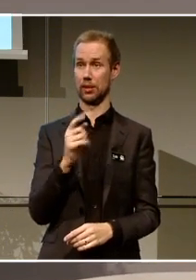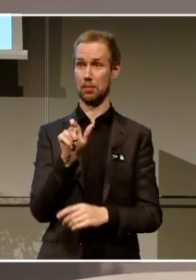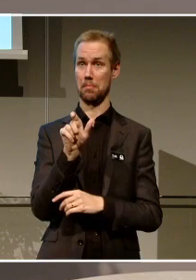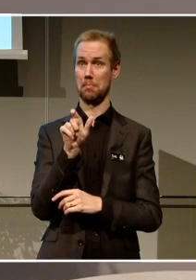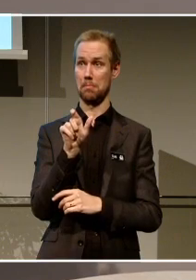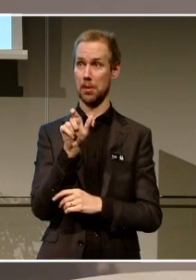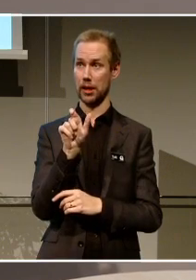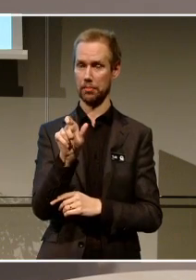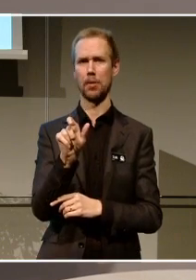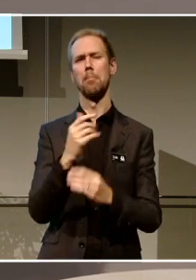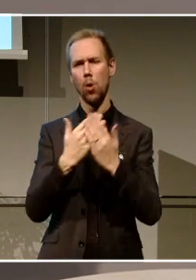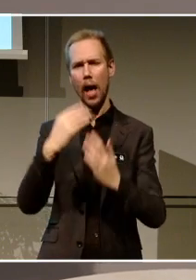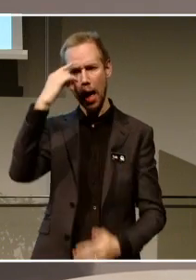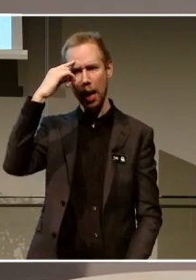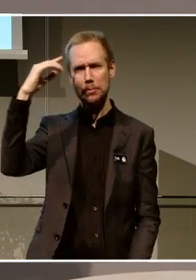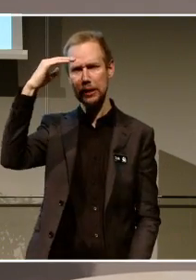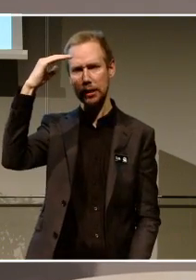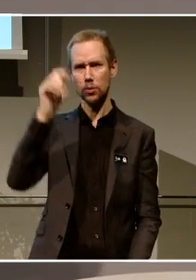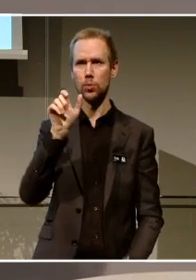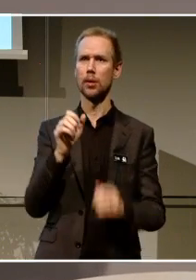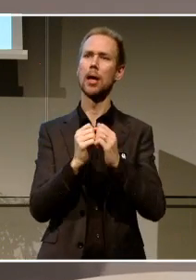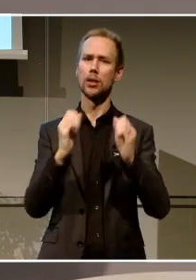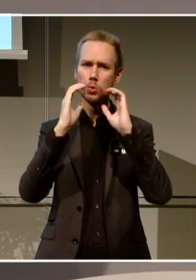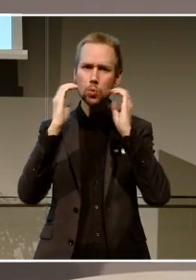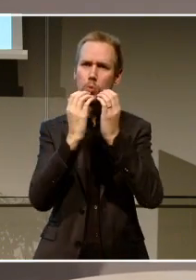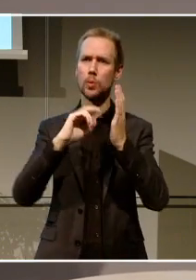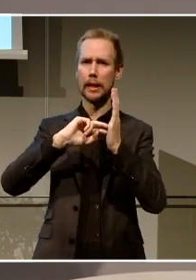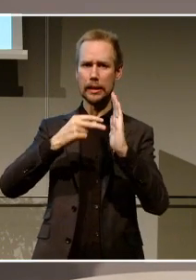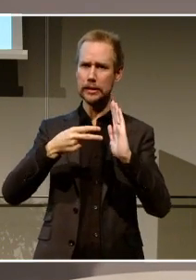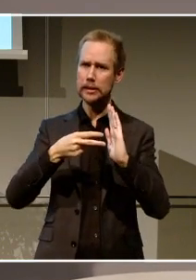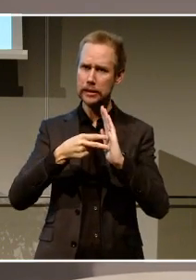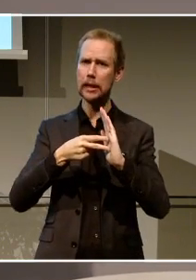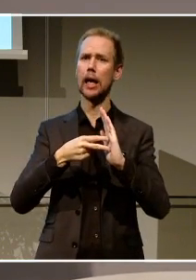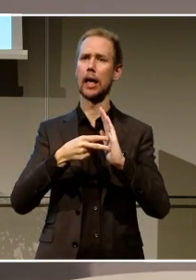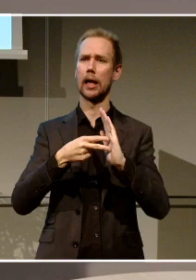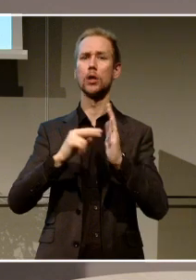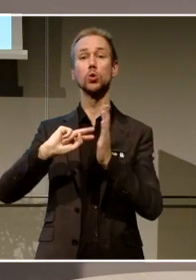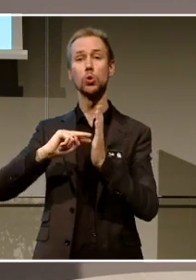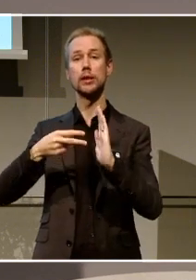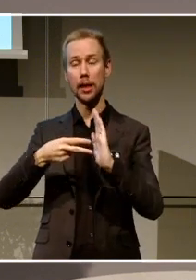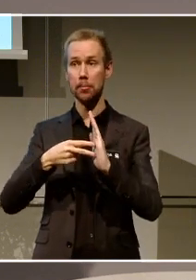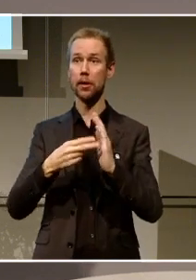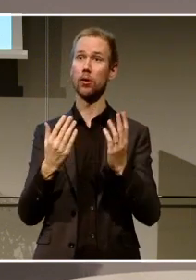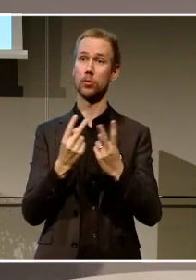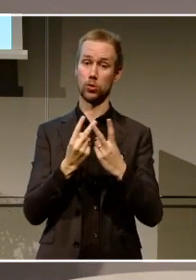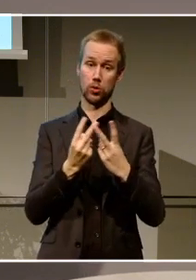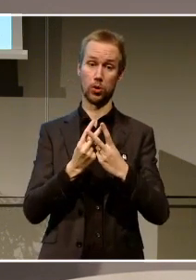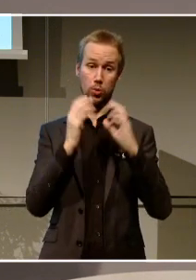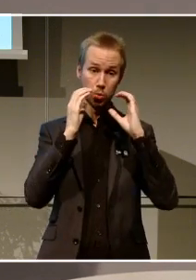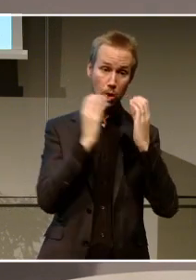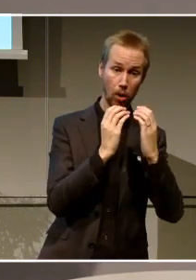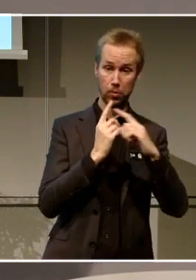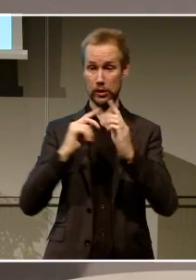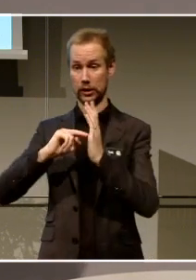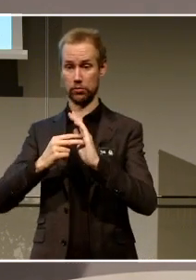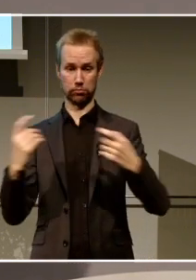mycket abstrakta ord. Men sociotekniska system står för att det sociala och tekniska är sammanbyggt. När vi